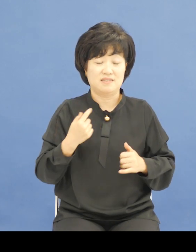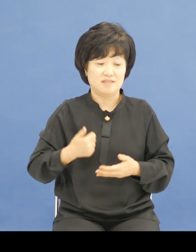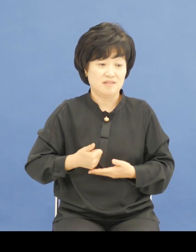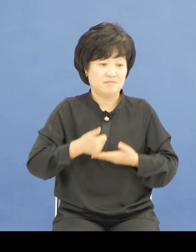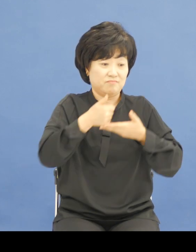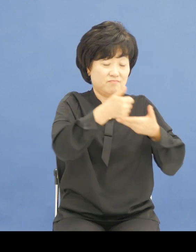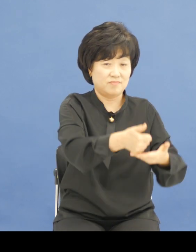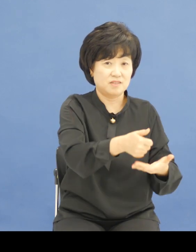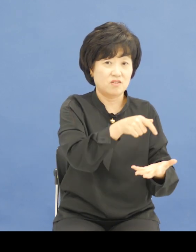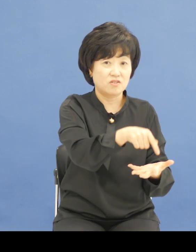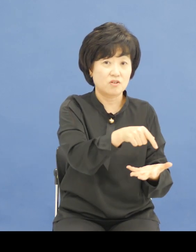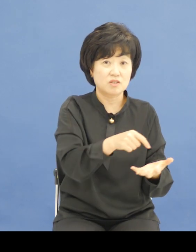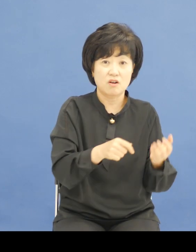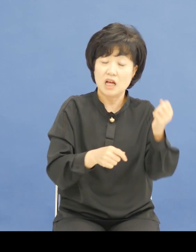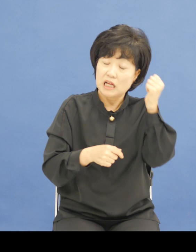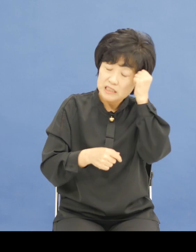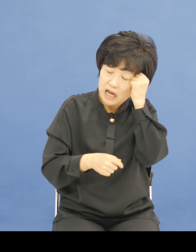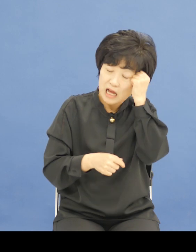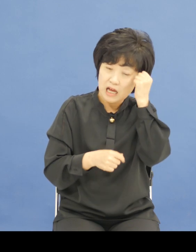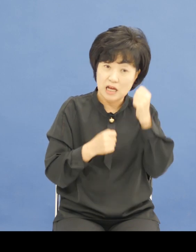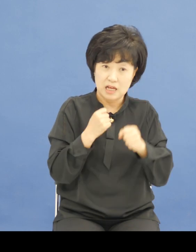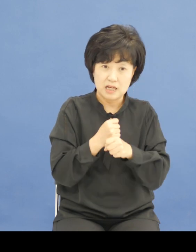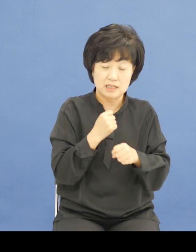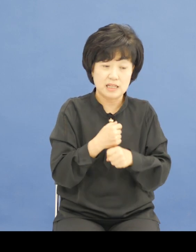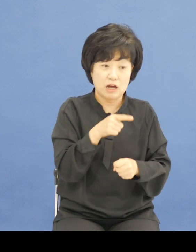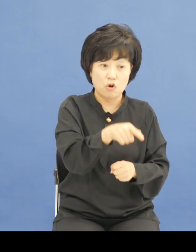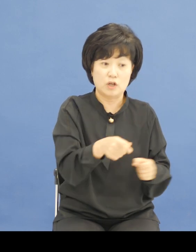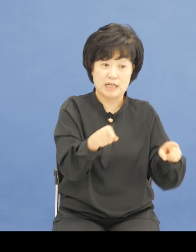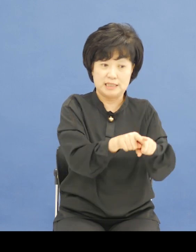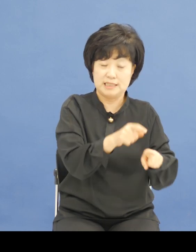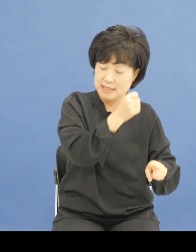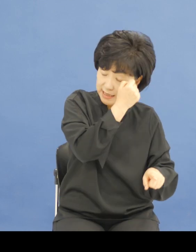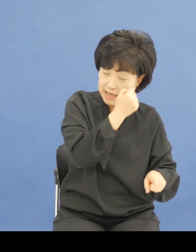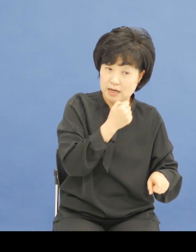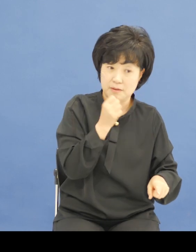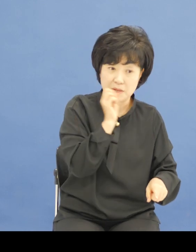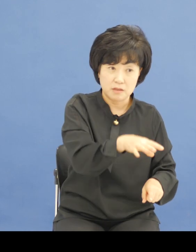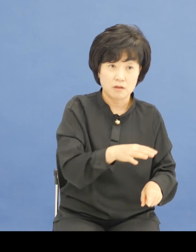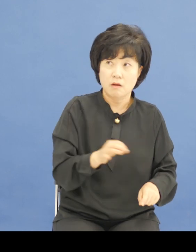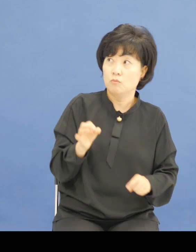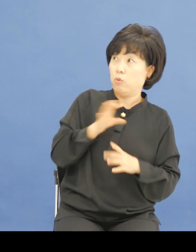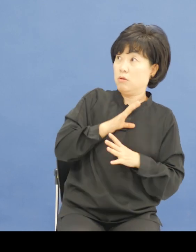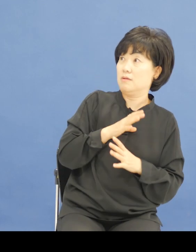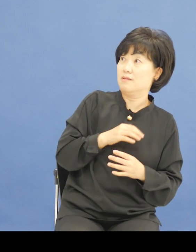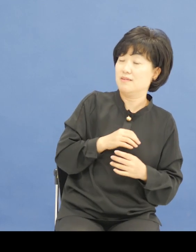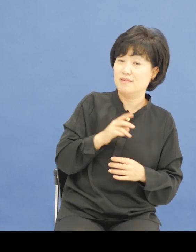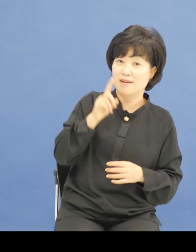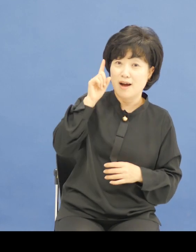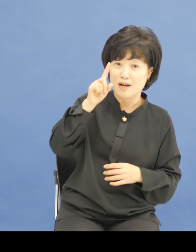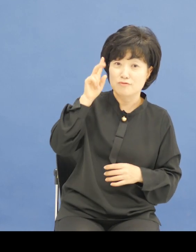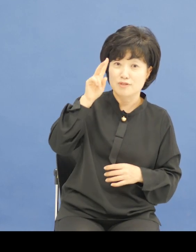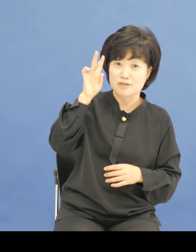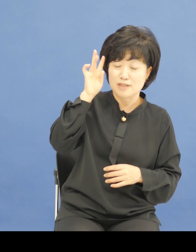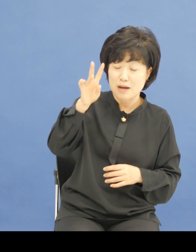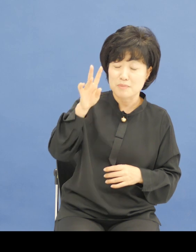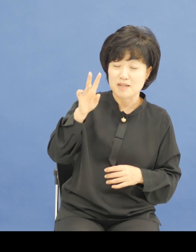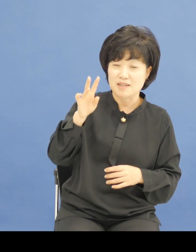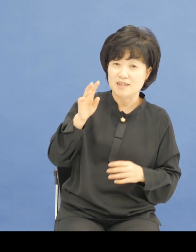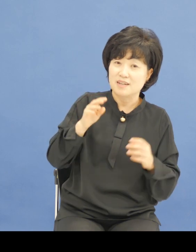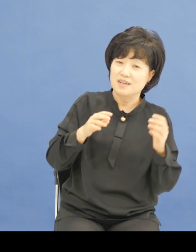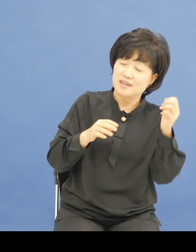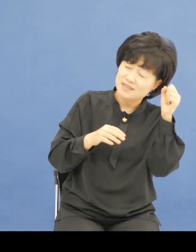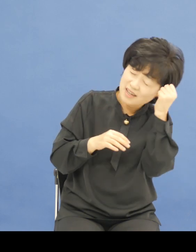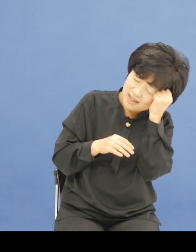한번 나 거기서 잔다고 그러니까 놀라더라고. 그래서 3일 동안 잠자면서 이렇게 왔는데 끝나고